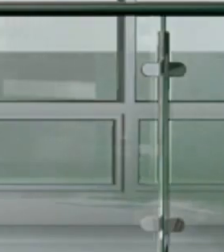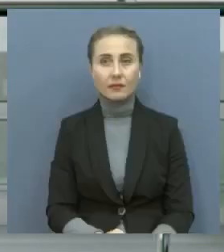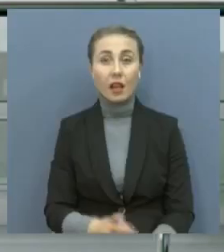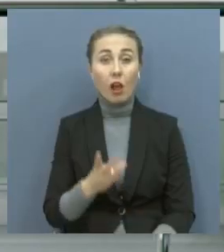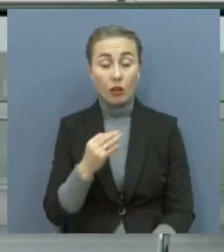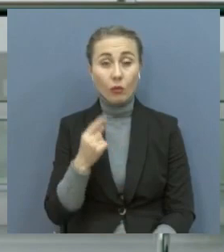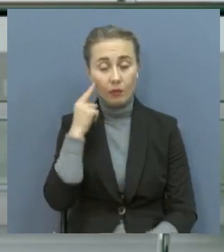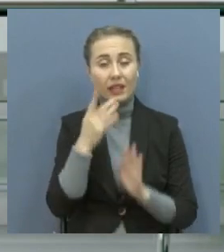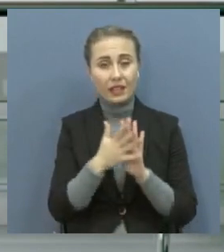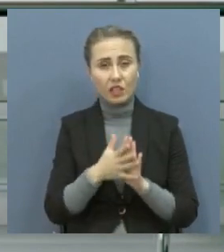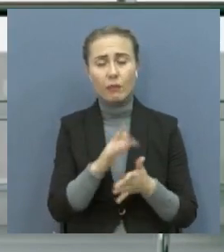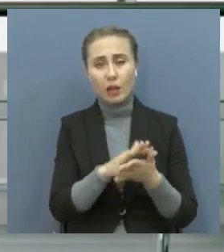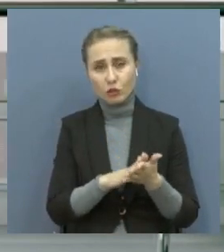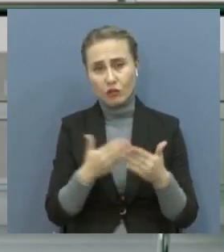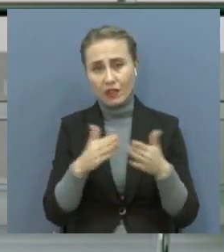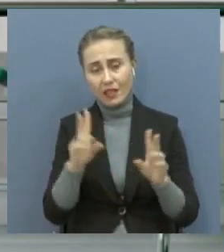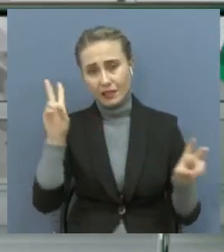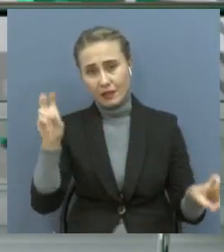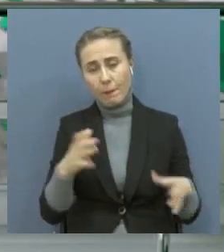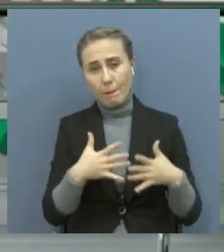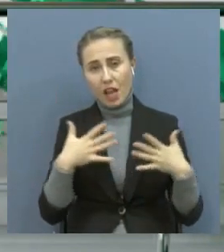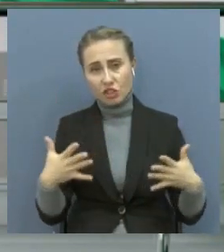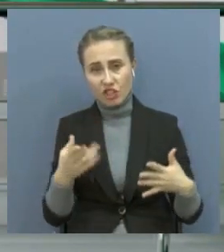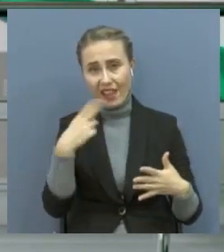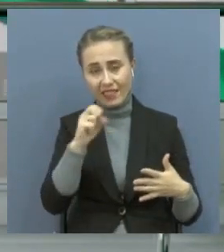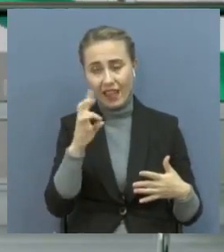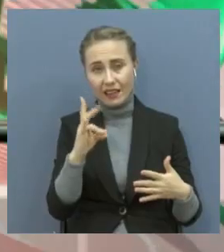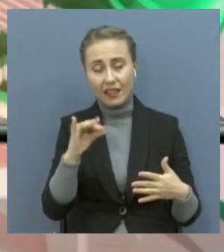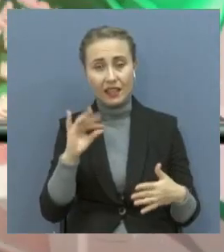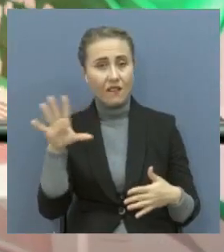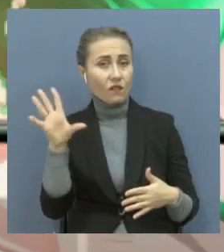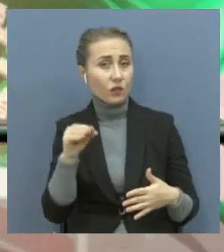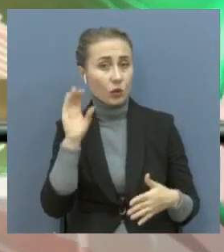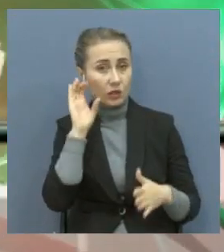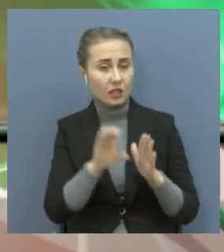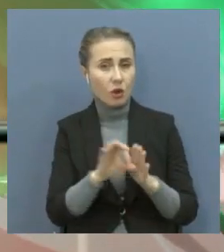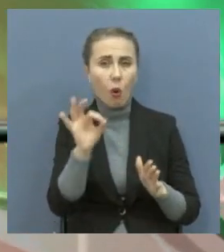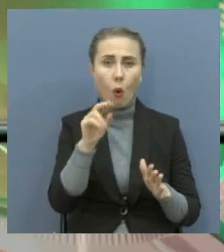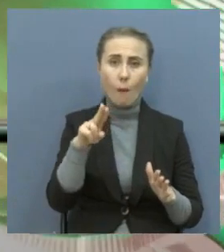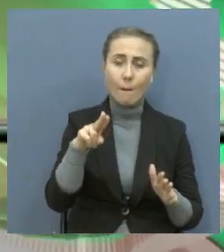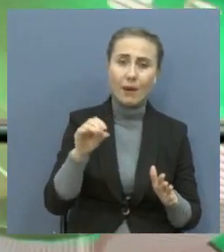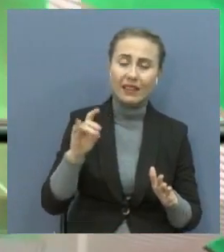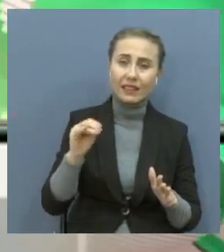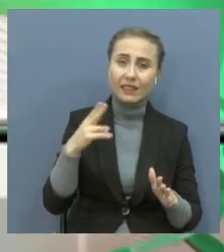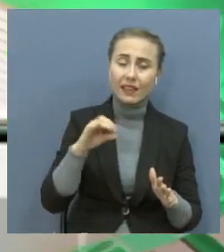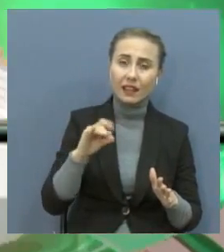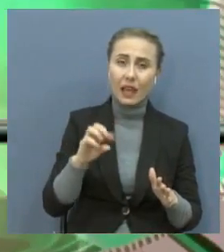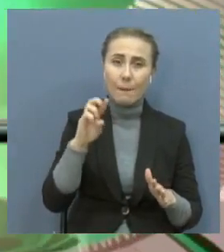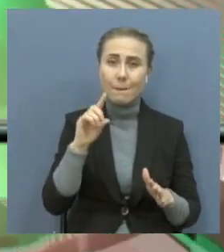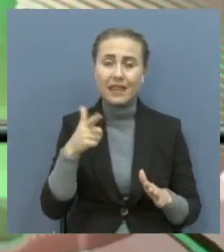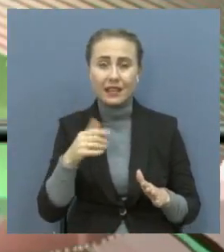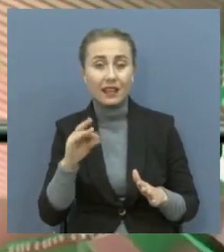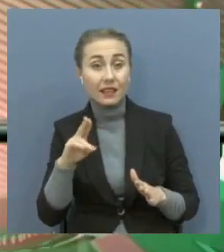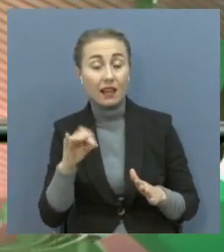Вполне логично продолжить выпуск на тему больших данных. Всюду слышим об Open Data и Big Data. Все больше